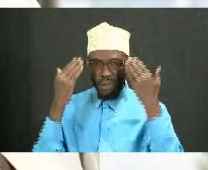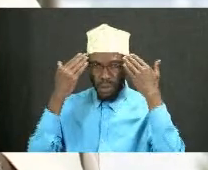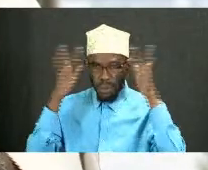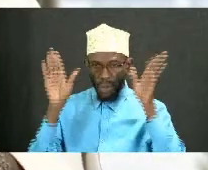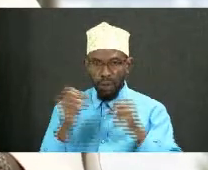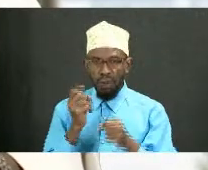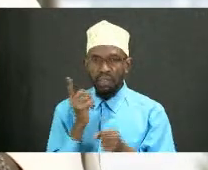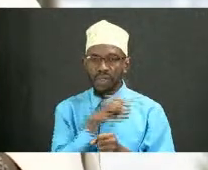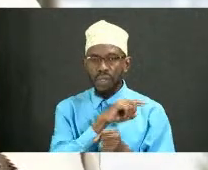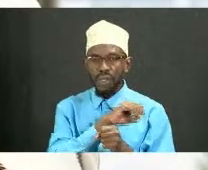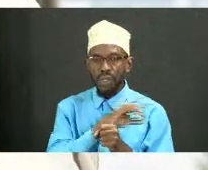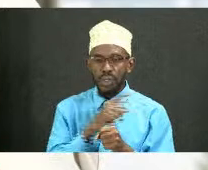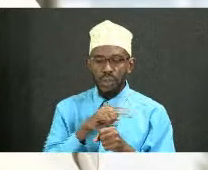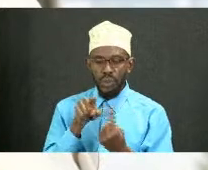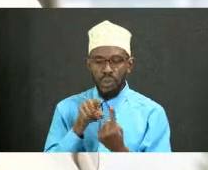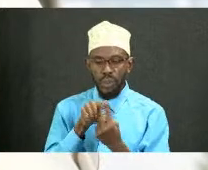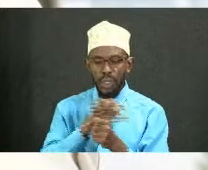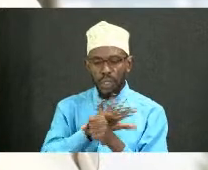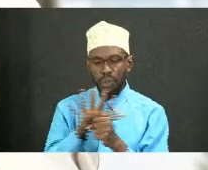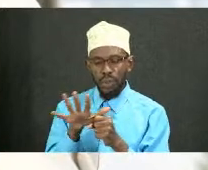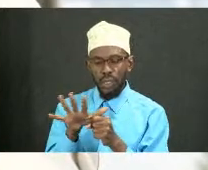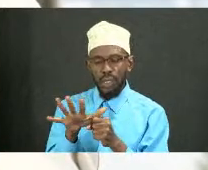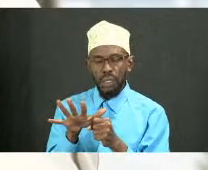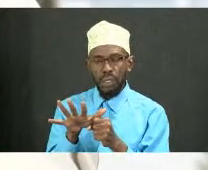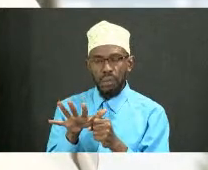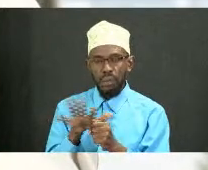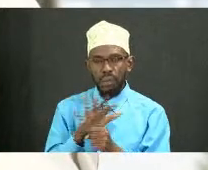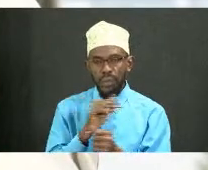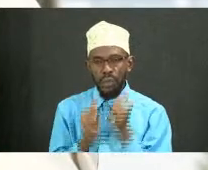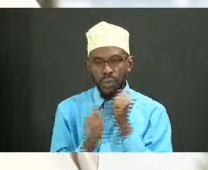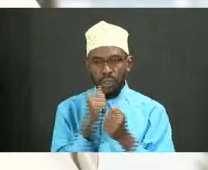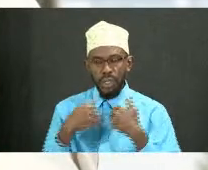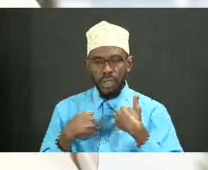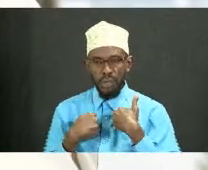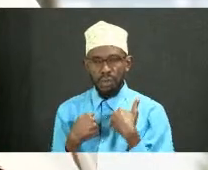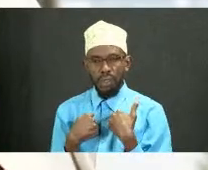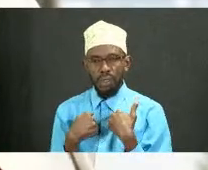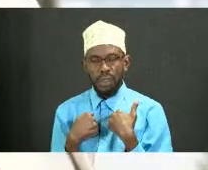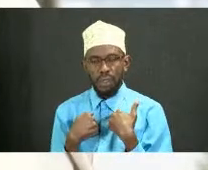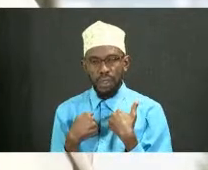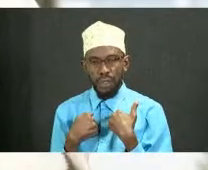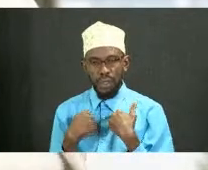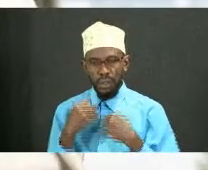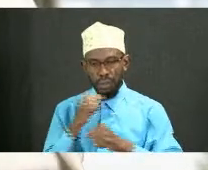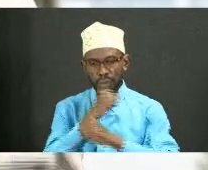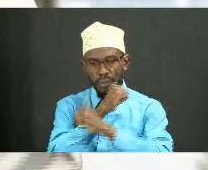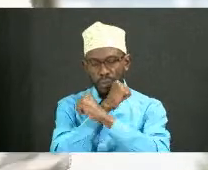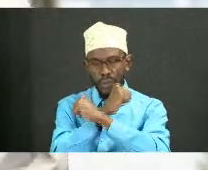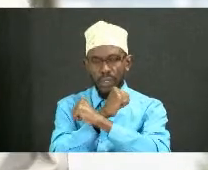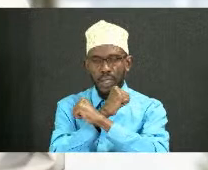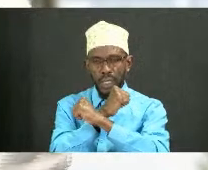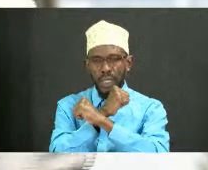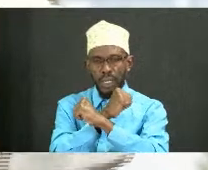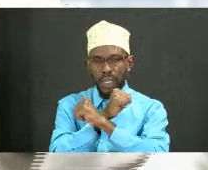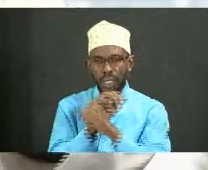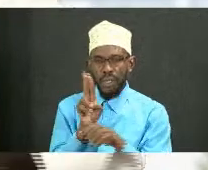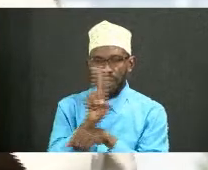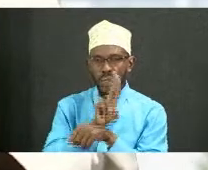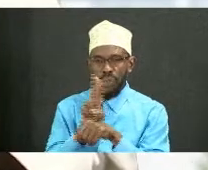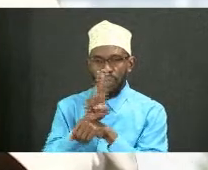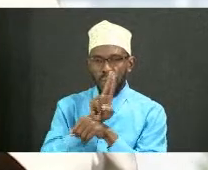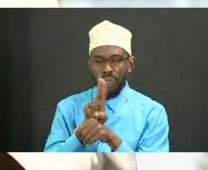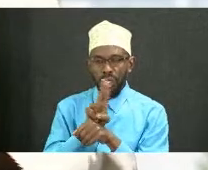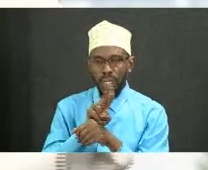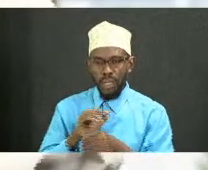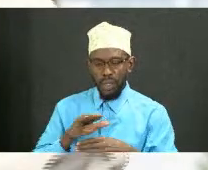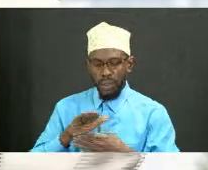litaisha lini na athari yake itamalizika lini, kwamba kile ambacho uko nacho uweze kukihifadhi, utumie katika mahitaji